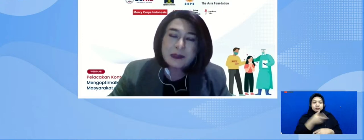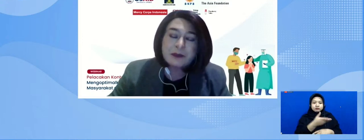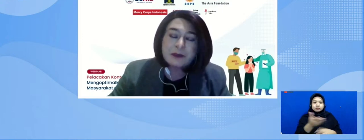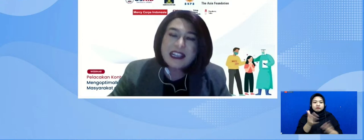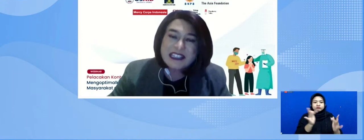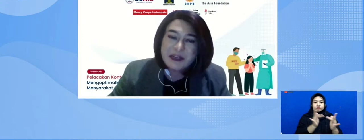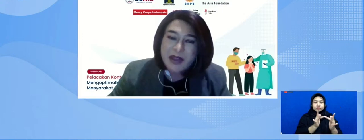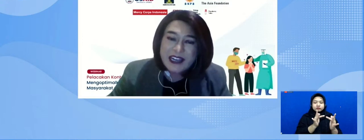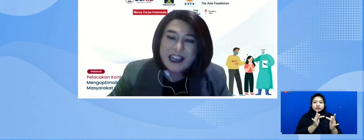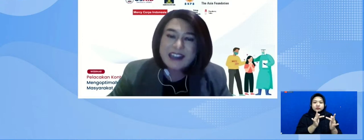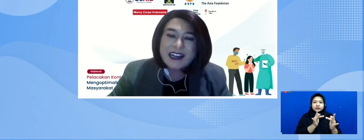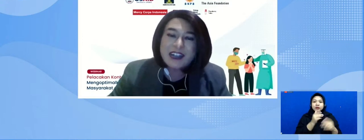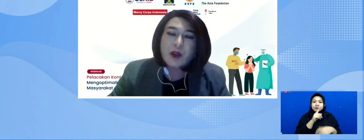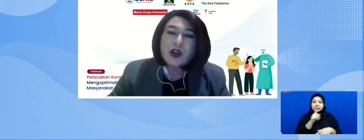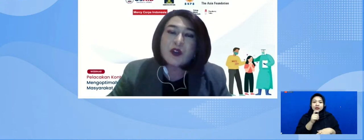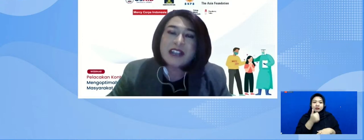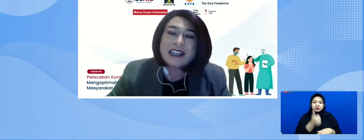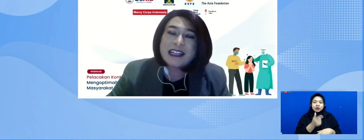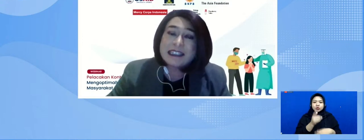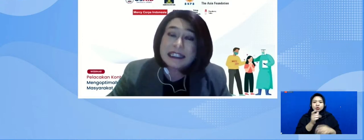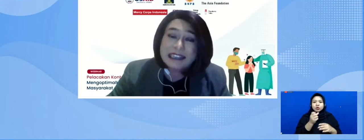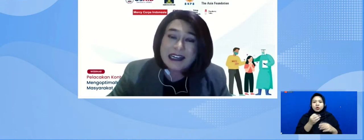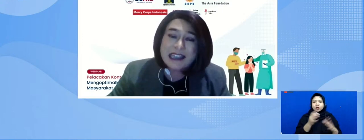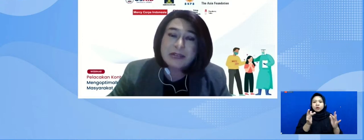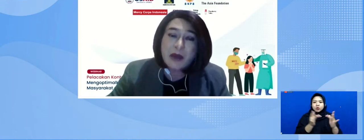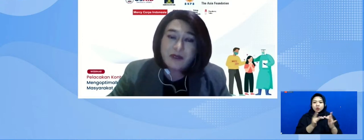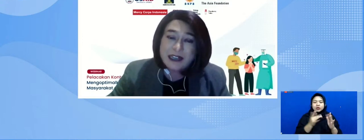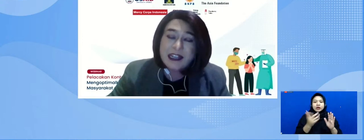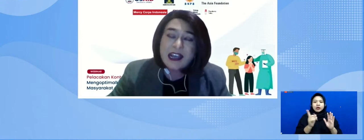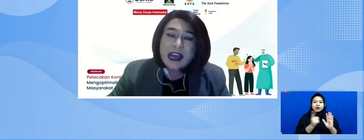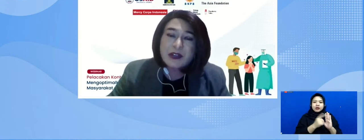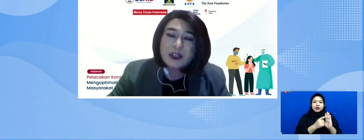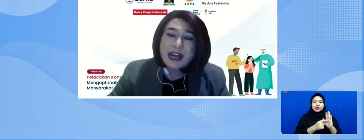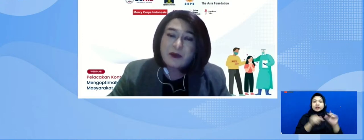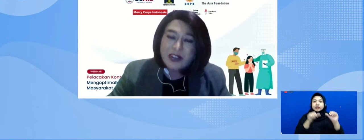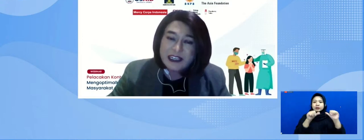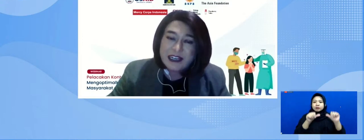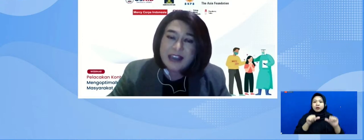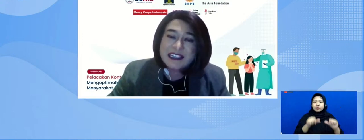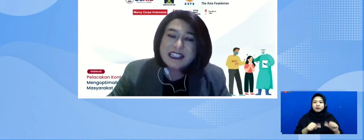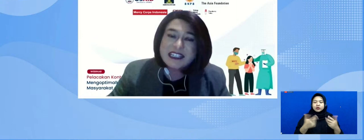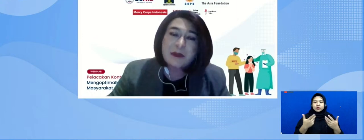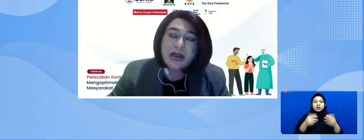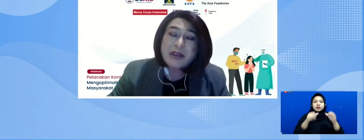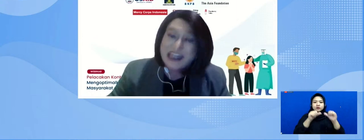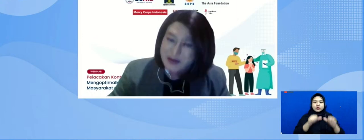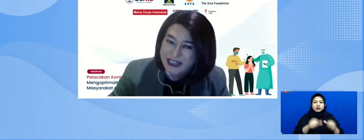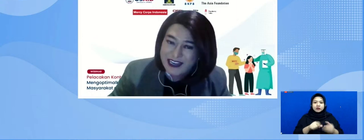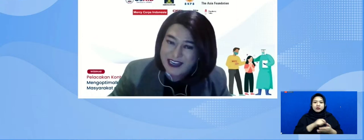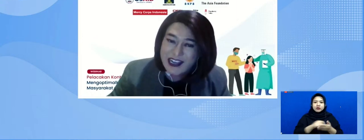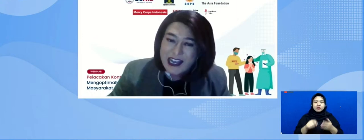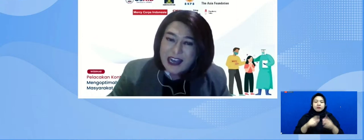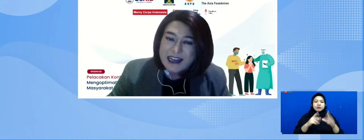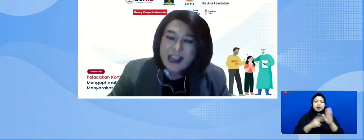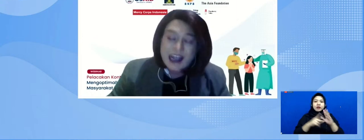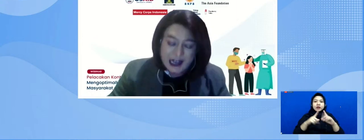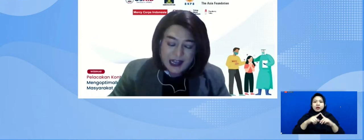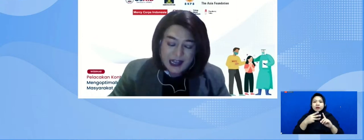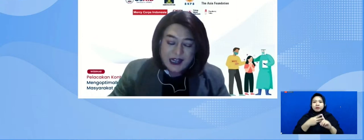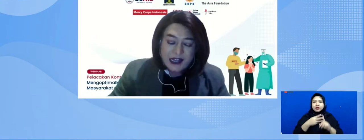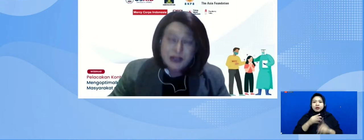penanya penanya terbaik adalah nomor kontak yang tertera di pamflet atau dalam flyer atas nama Mbak Nabila.